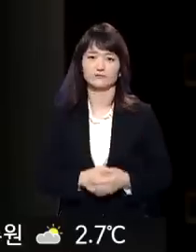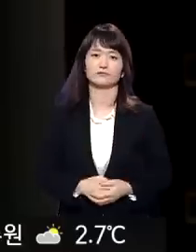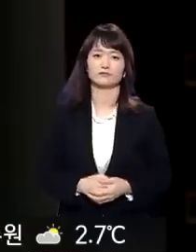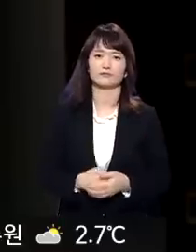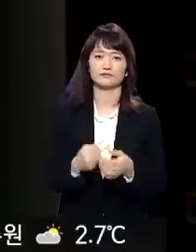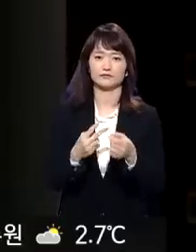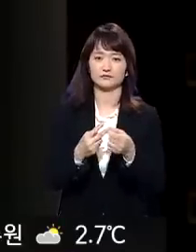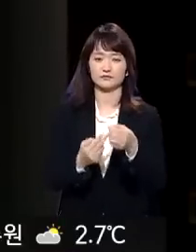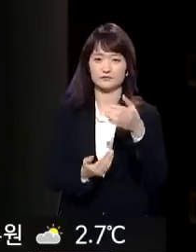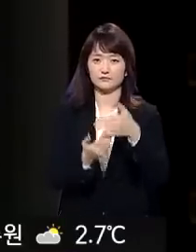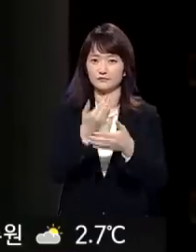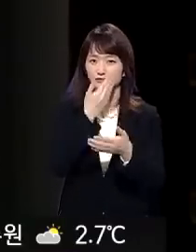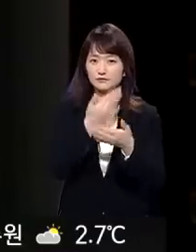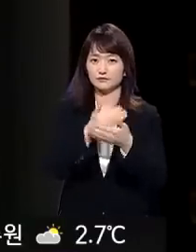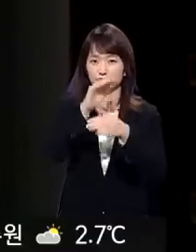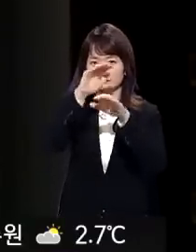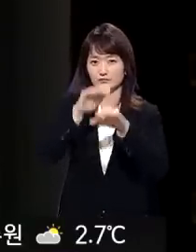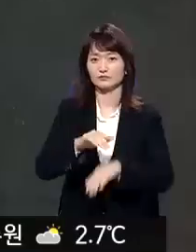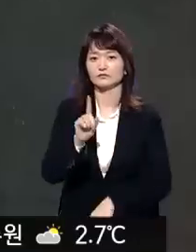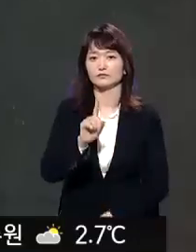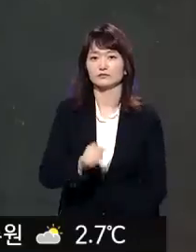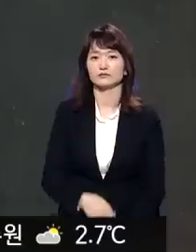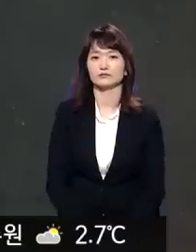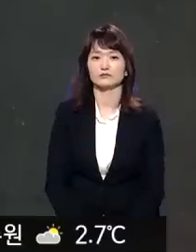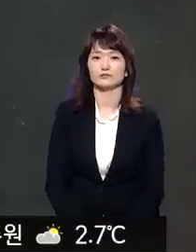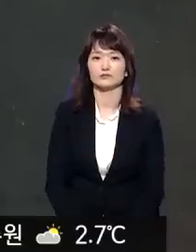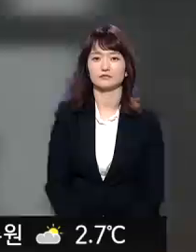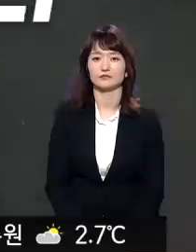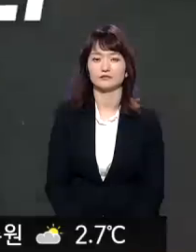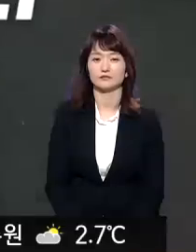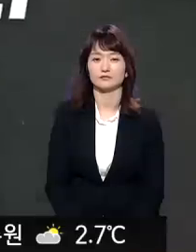사건 체크포인트 짚어보죠.